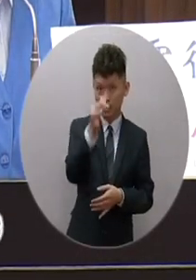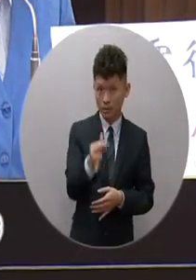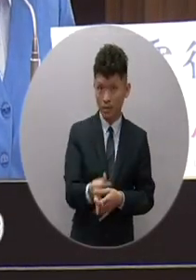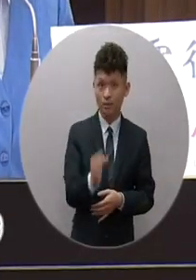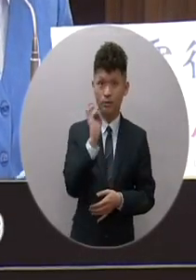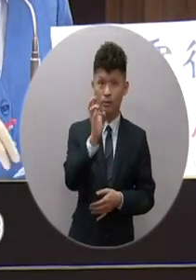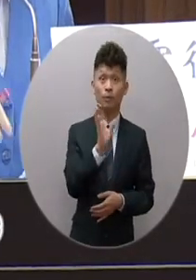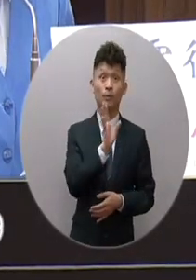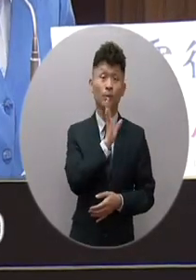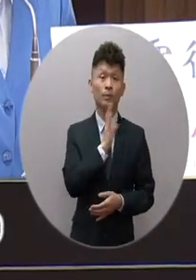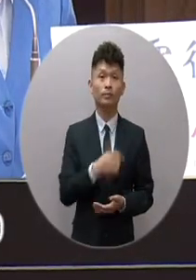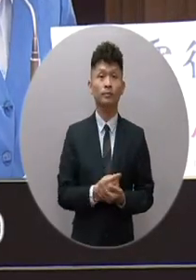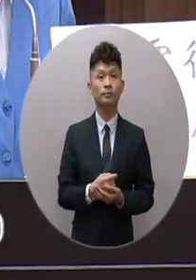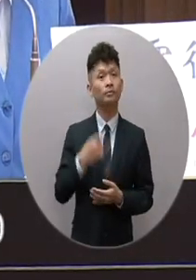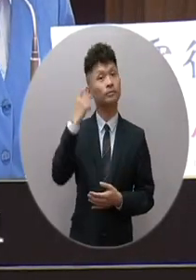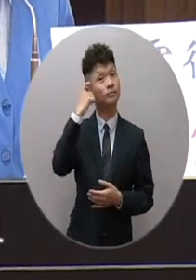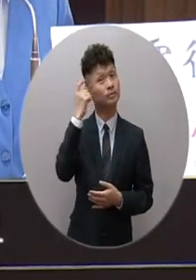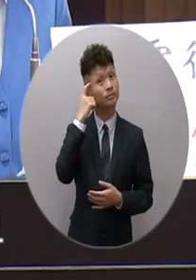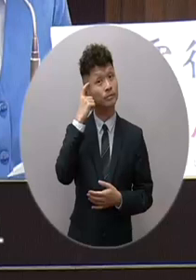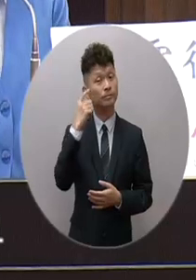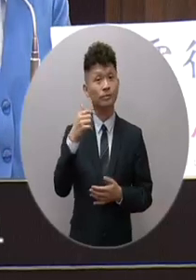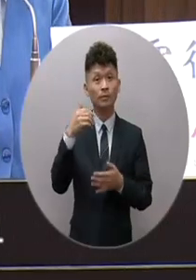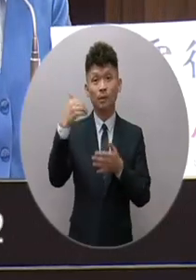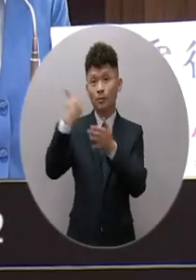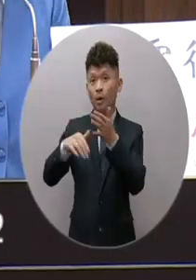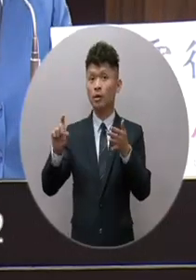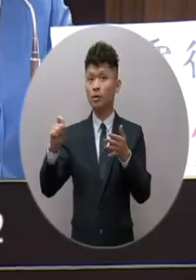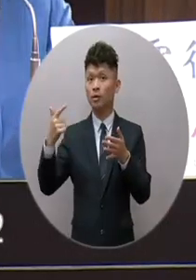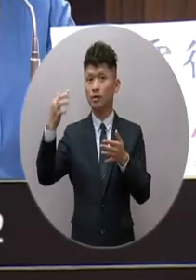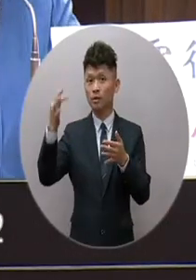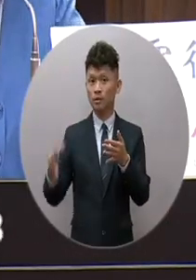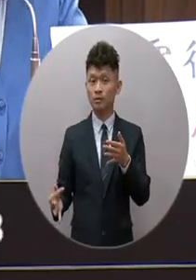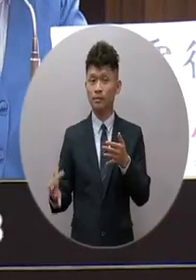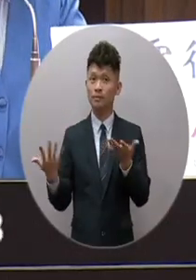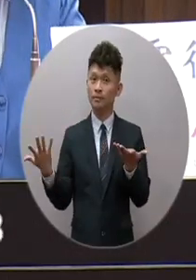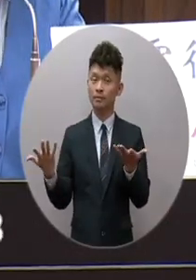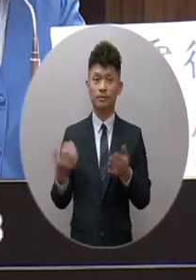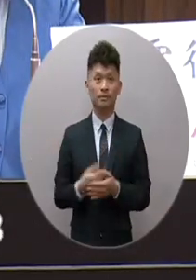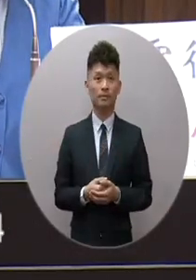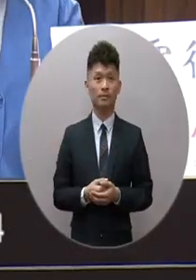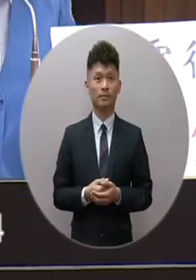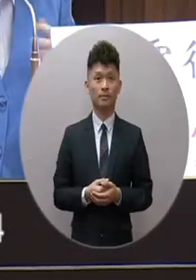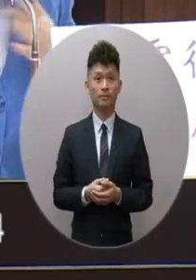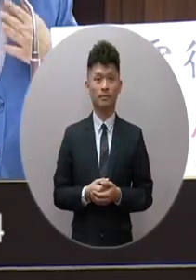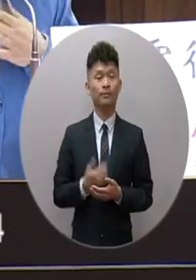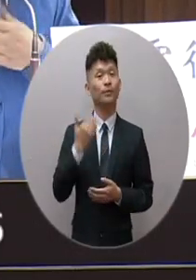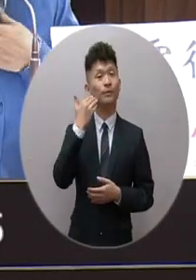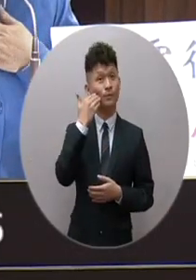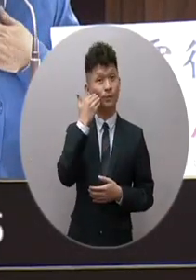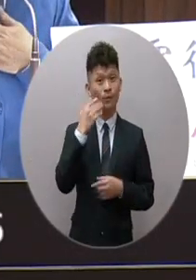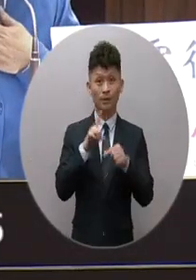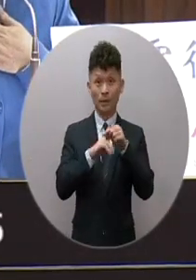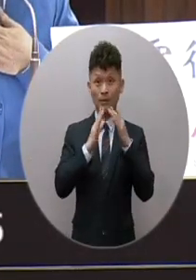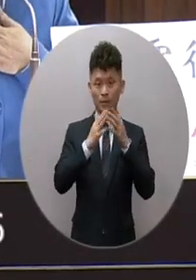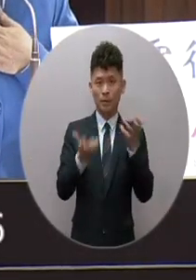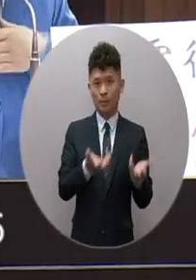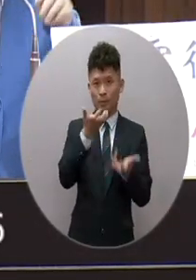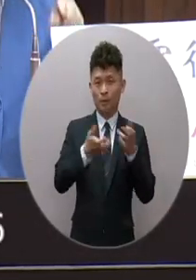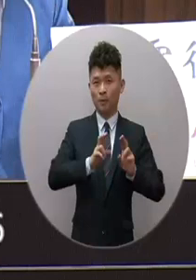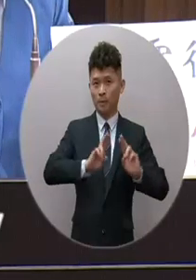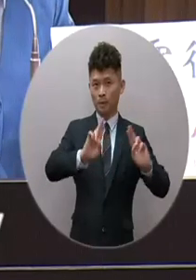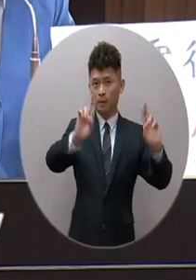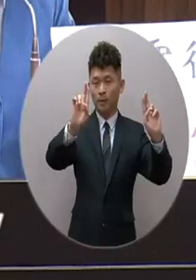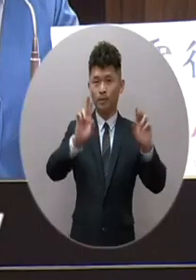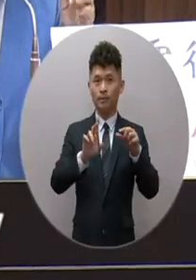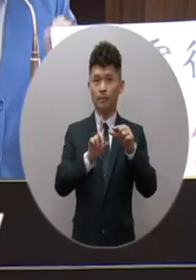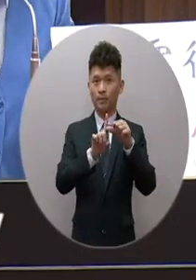405亿度，也只那换句话还丢走了也16亿度。那么也因此呢，如果只要台中市发电，中火